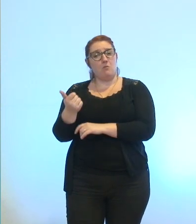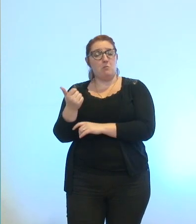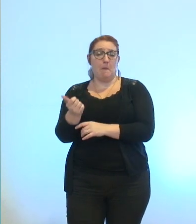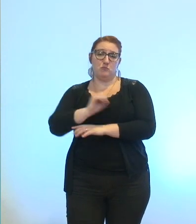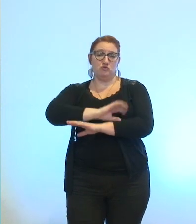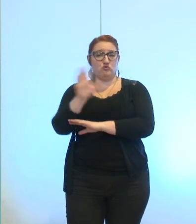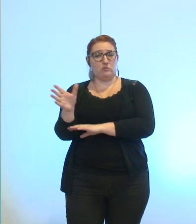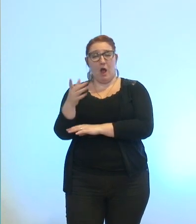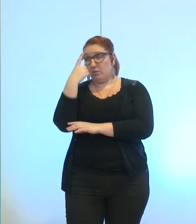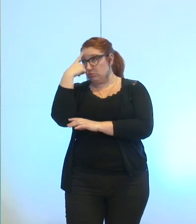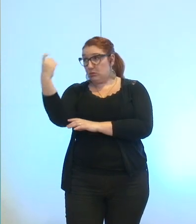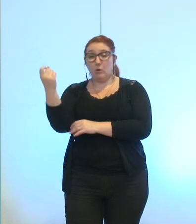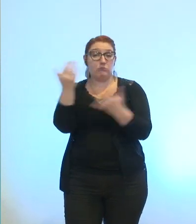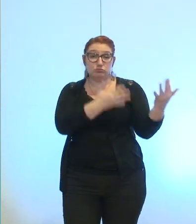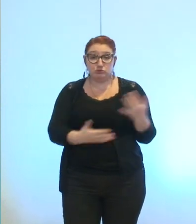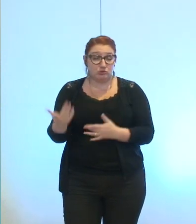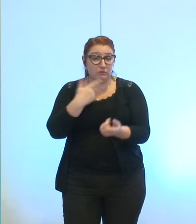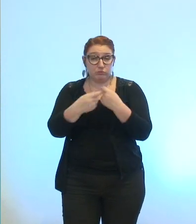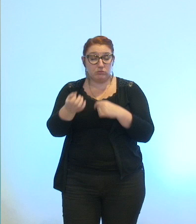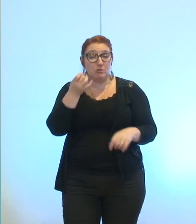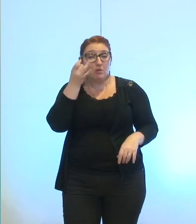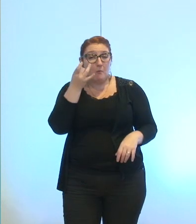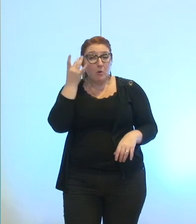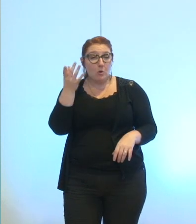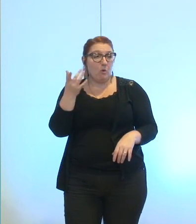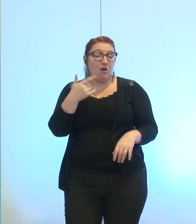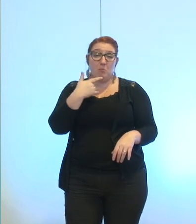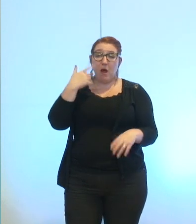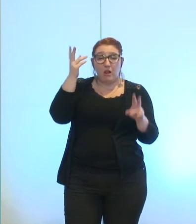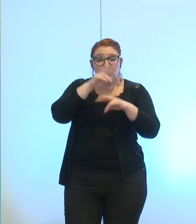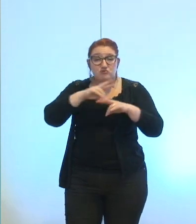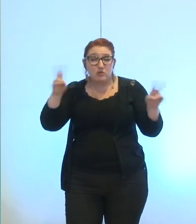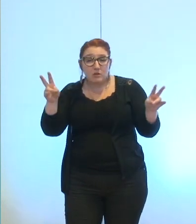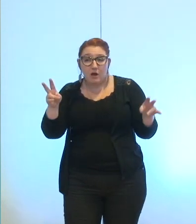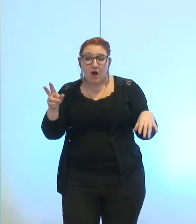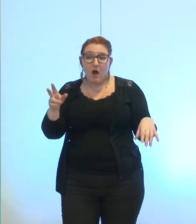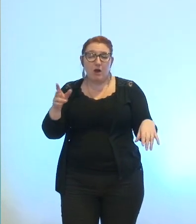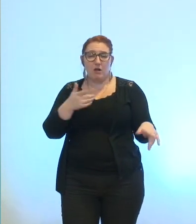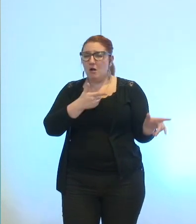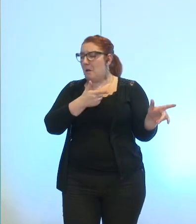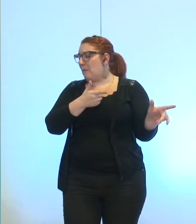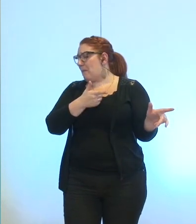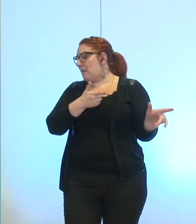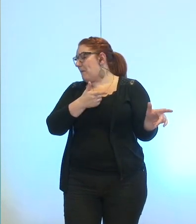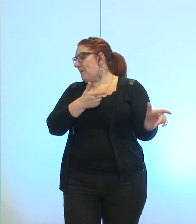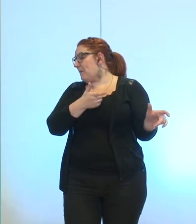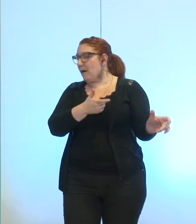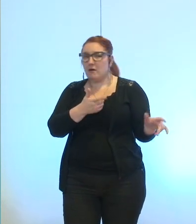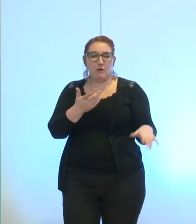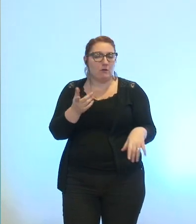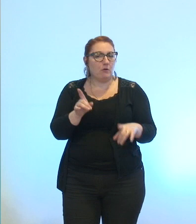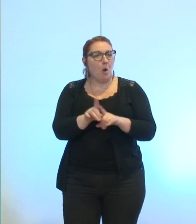une théorie sur des chiffres d'ailleurs qui étaient complètement erroné pour généraliser jouer euh les Matam mors bref pour venir